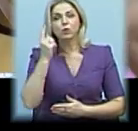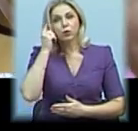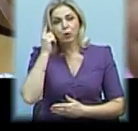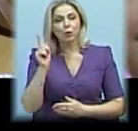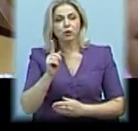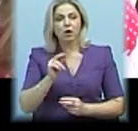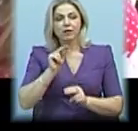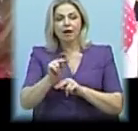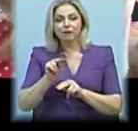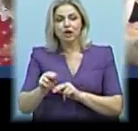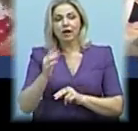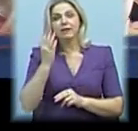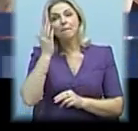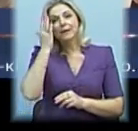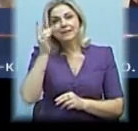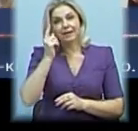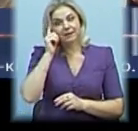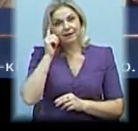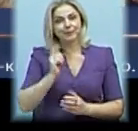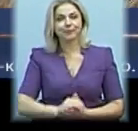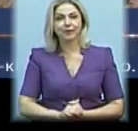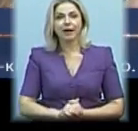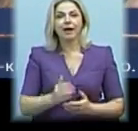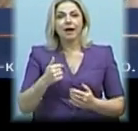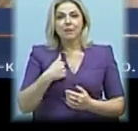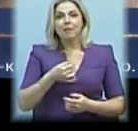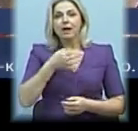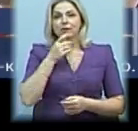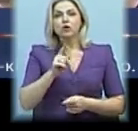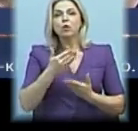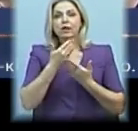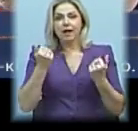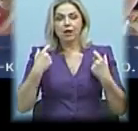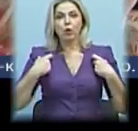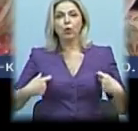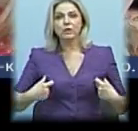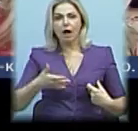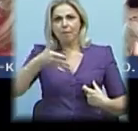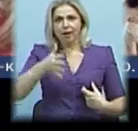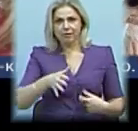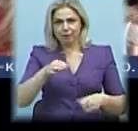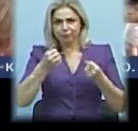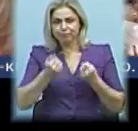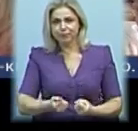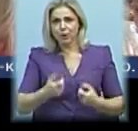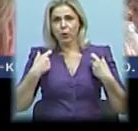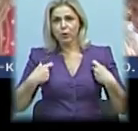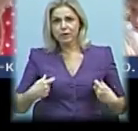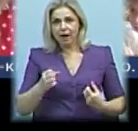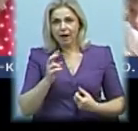все-таки мислити. Мені понравилось, що нет вот этого рюкзака 5-кілограмового.